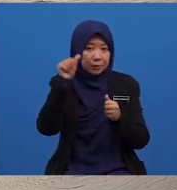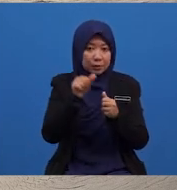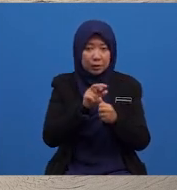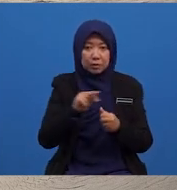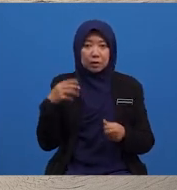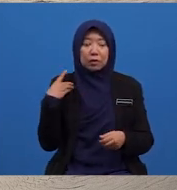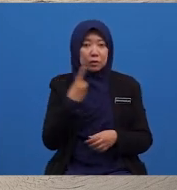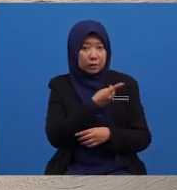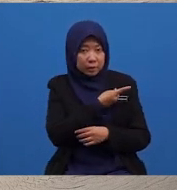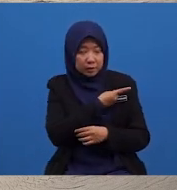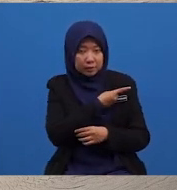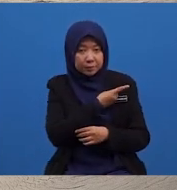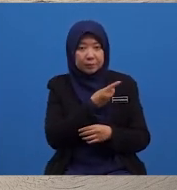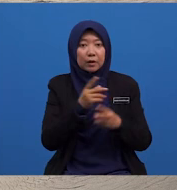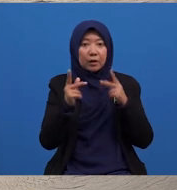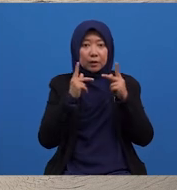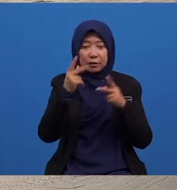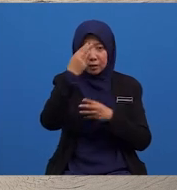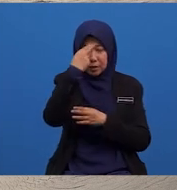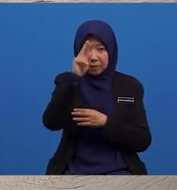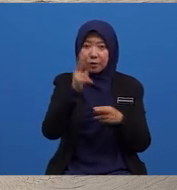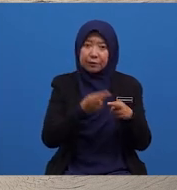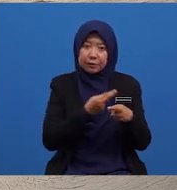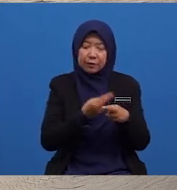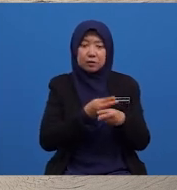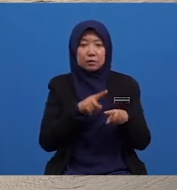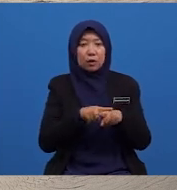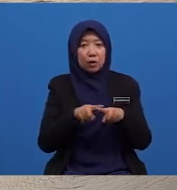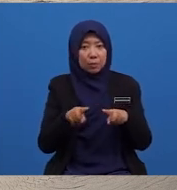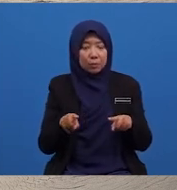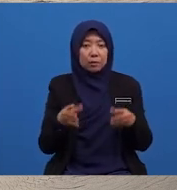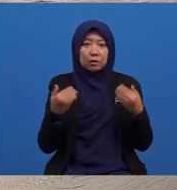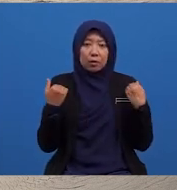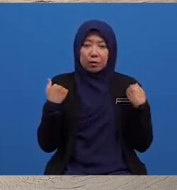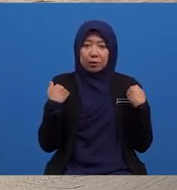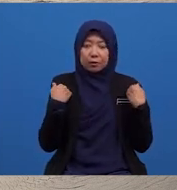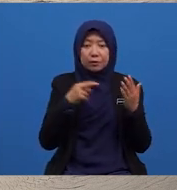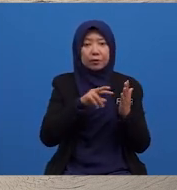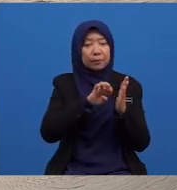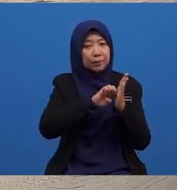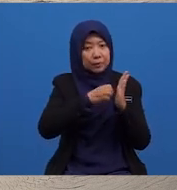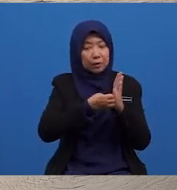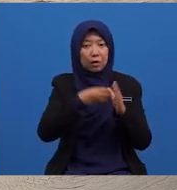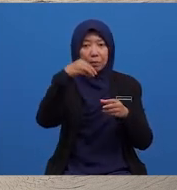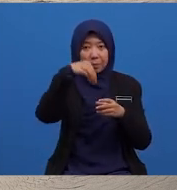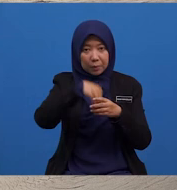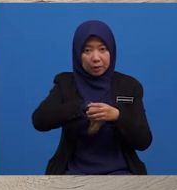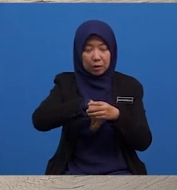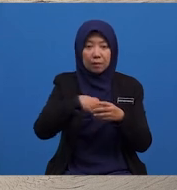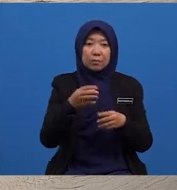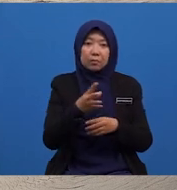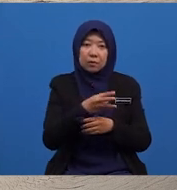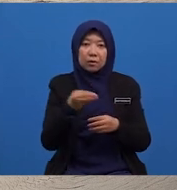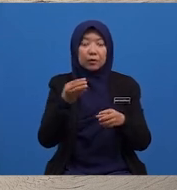kita. Kata-kata hikmat adalah ringkas tetapi mempunyai pengertian yang mendalam dan